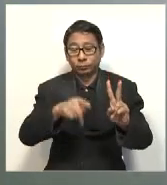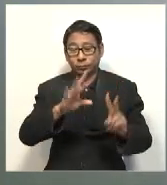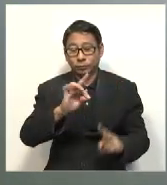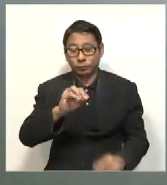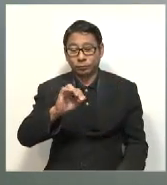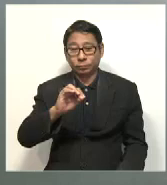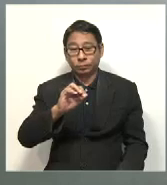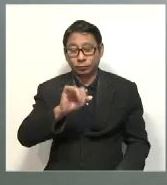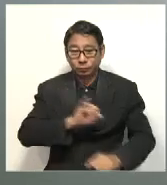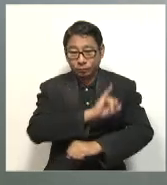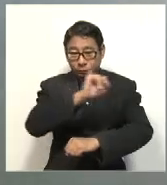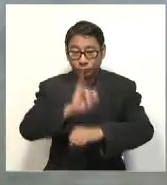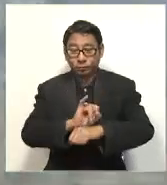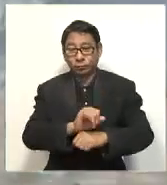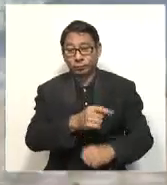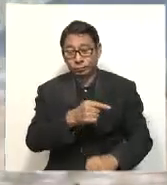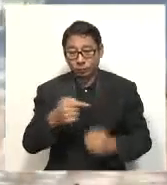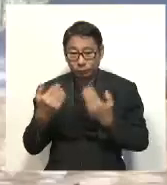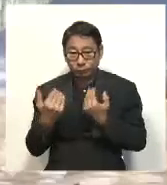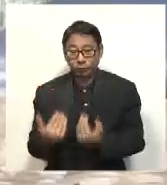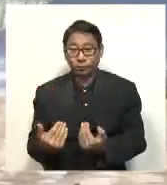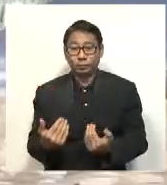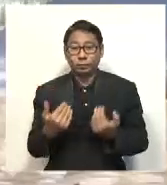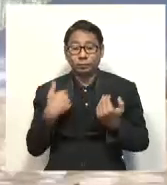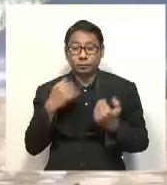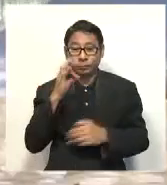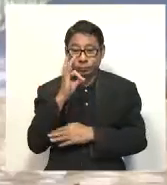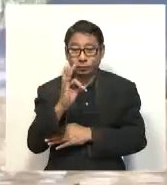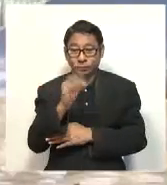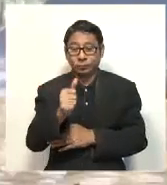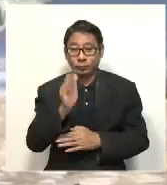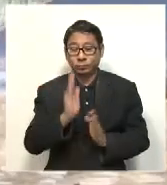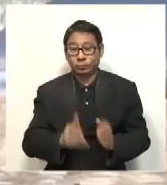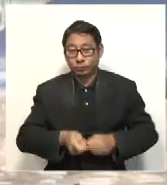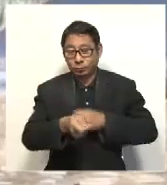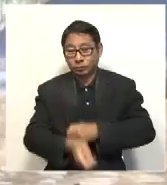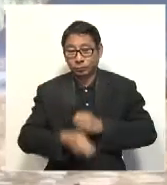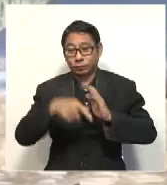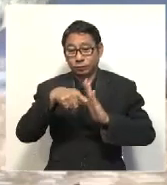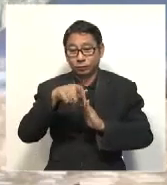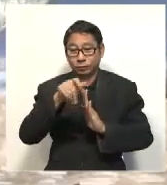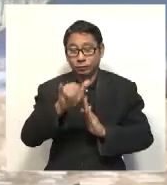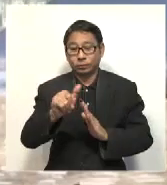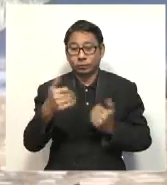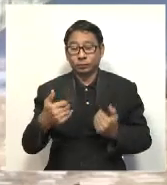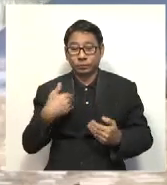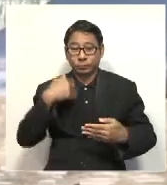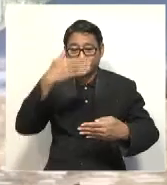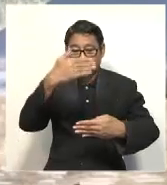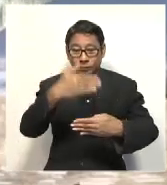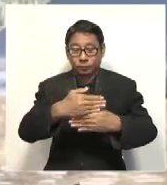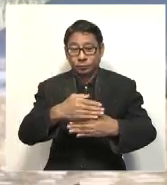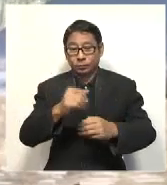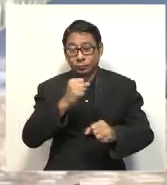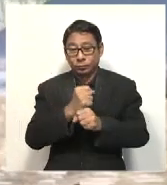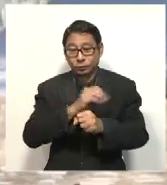12,831 ไร่จนถึงปัจจุบันครับครับก็ถือว่าเป็นโชคดีของพี่น้องเกษตรกรชาวจังหวัดพะเยานะครับที่ฝายพับได้สร้างเ